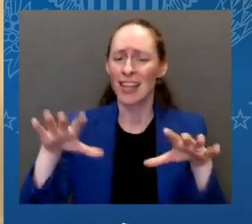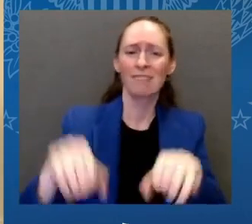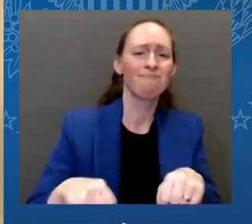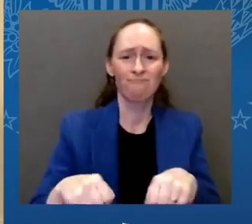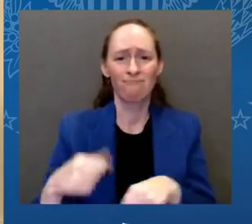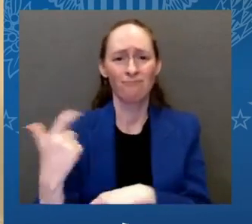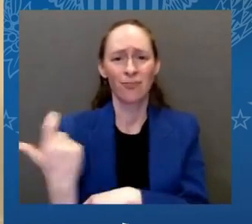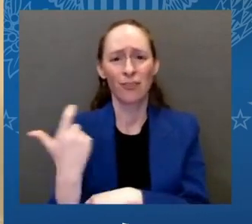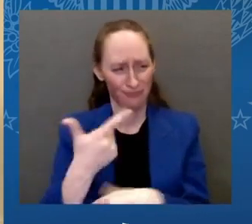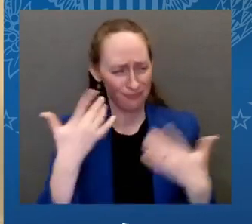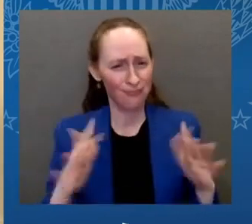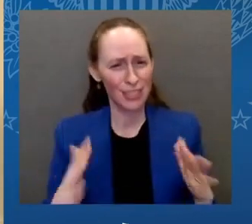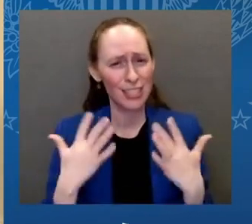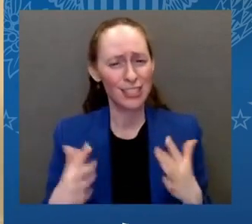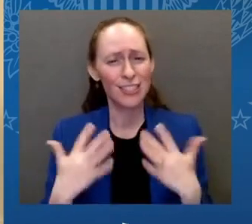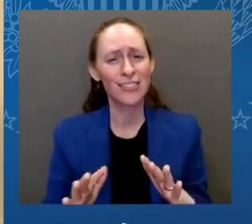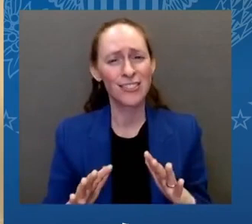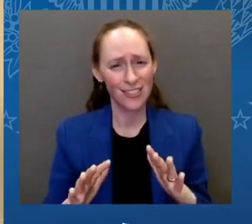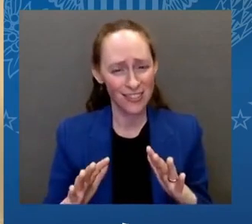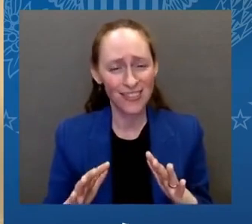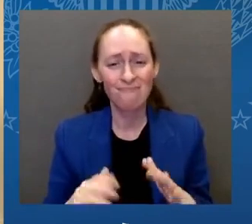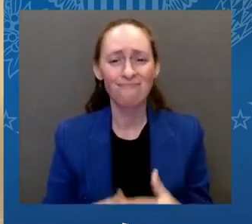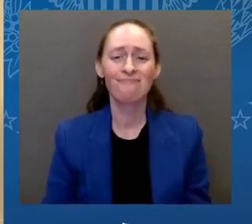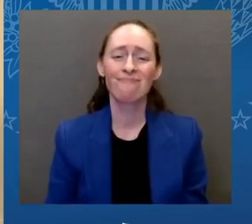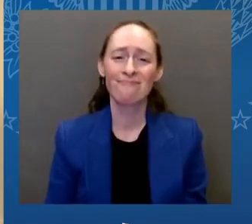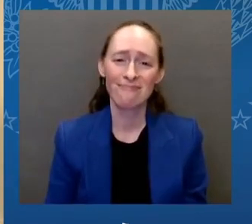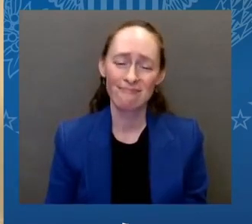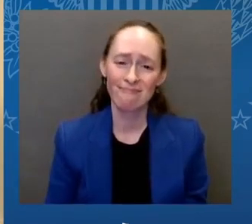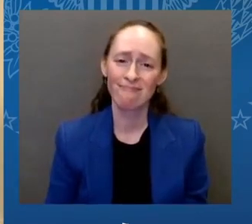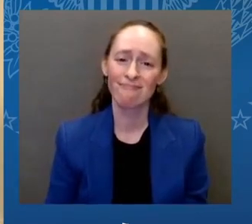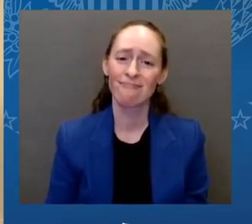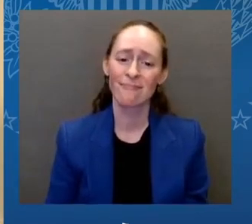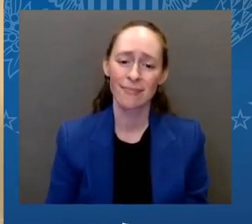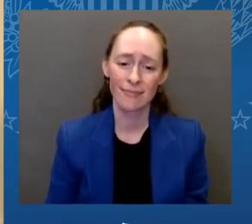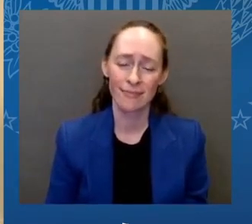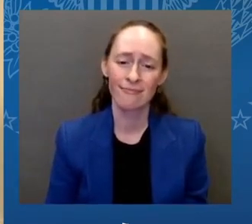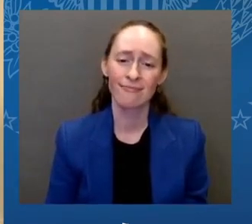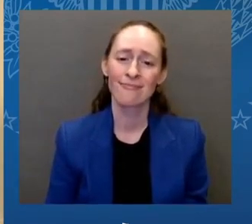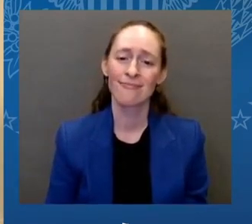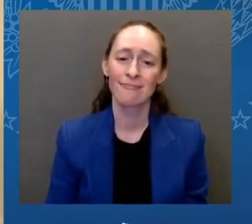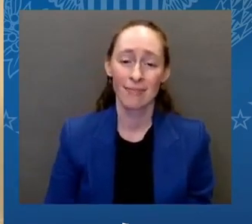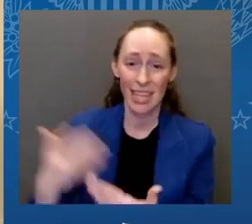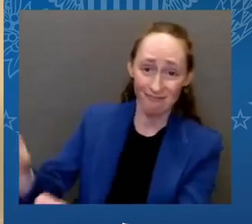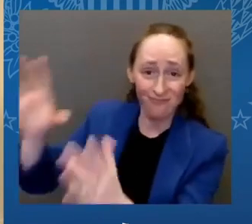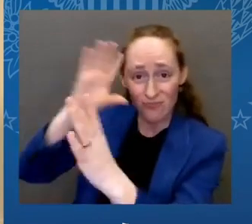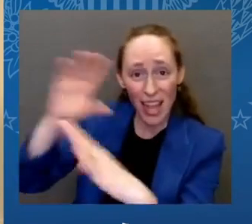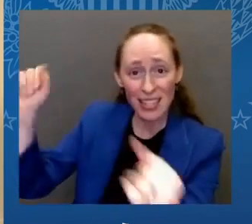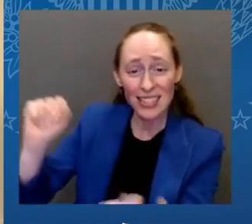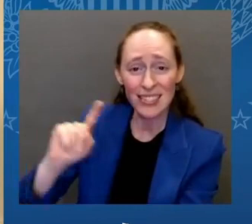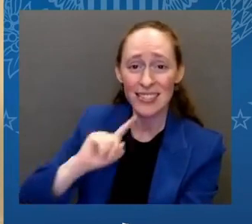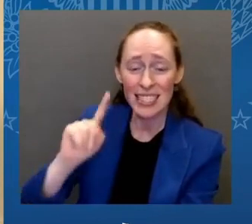розбила на друзки всі плани росіян на кожнім кроці. І ви, президенте Зеленський,